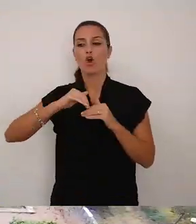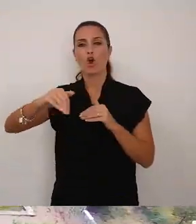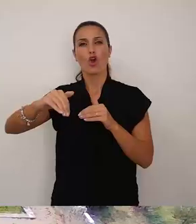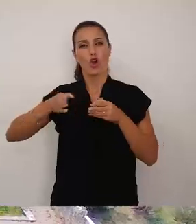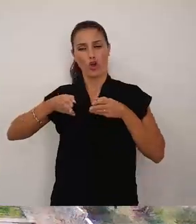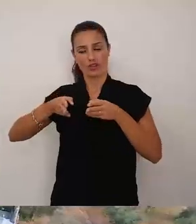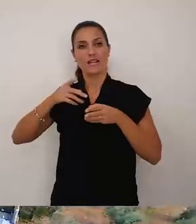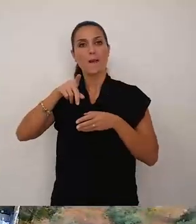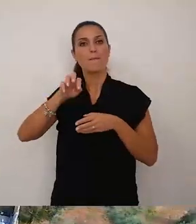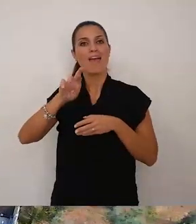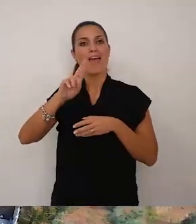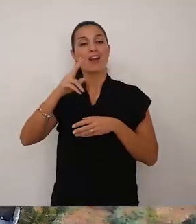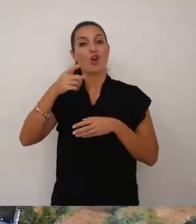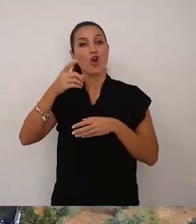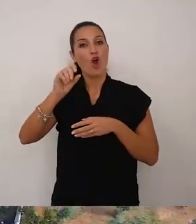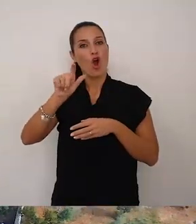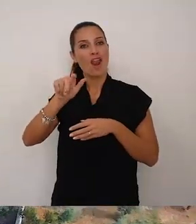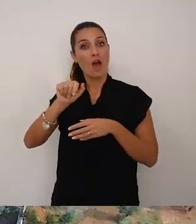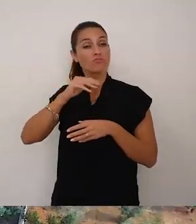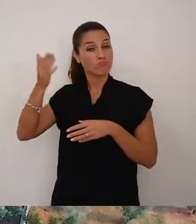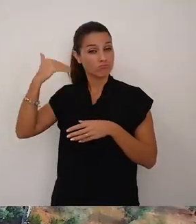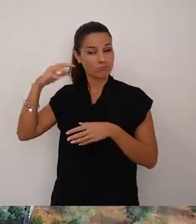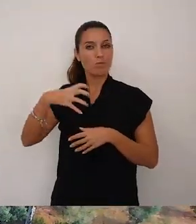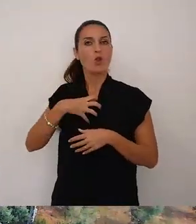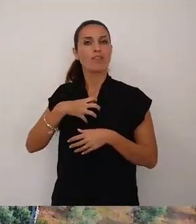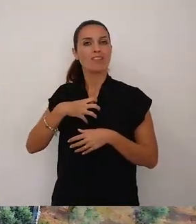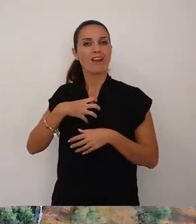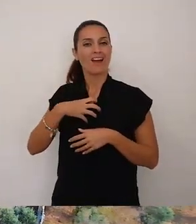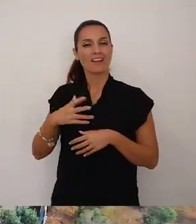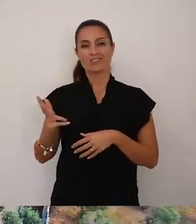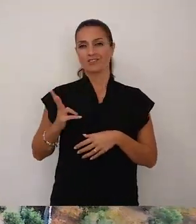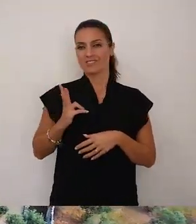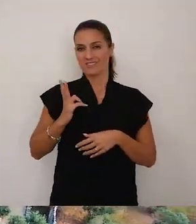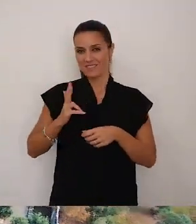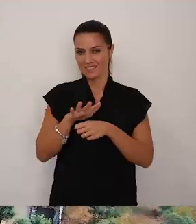contrada Pergola, un tempo possedimento dei marchesi del Tufo, signori del luogo.